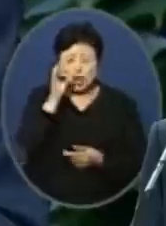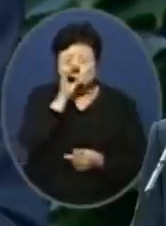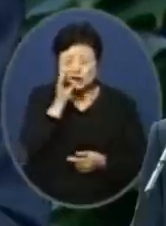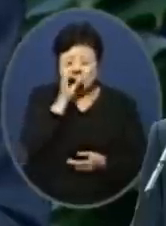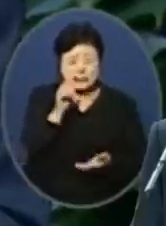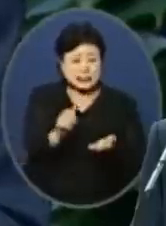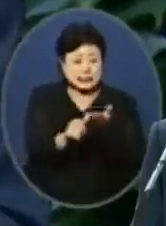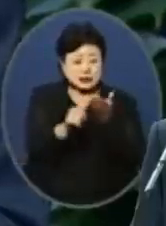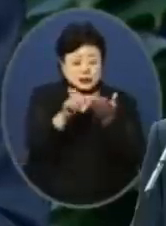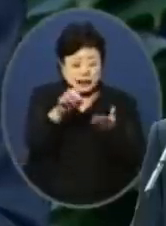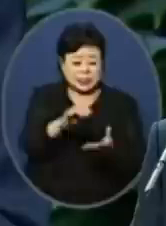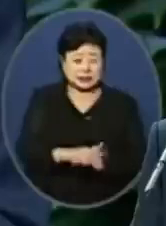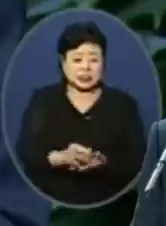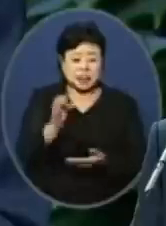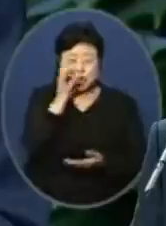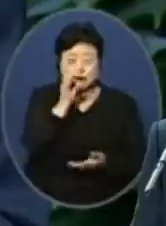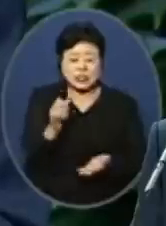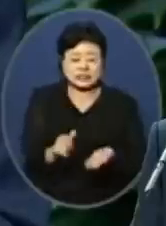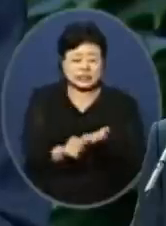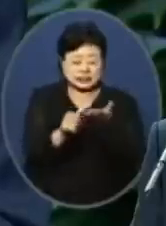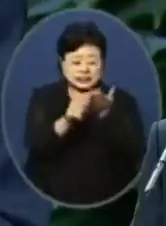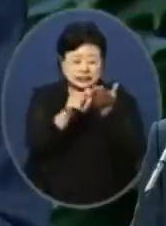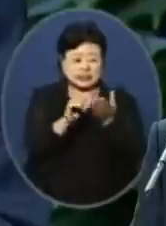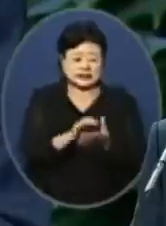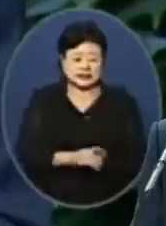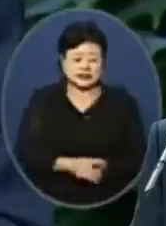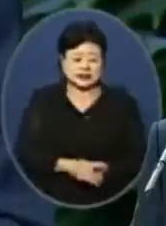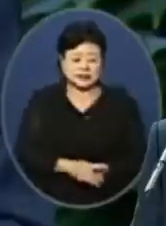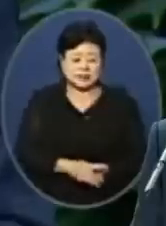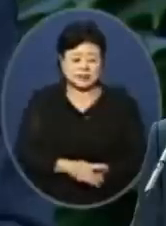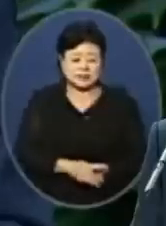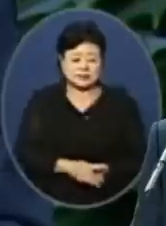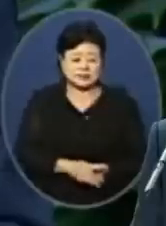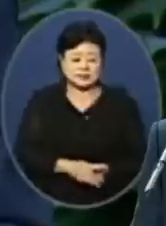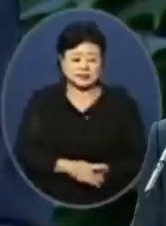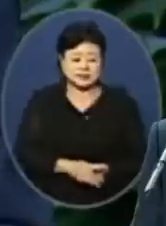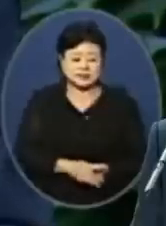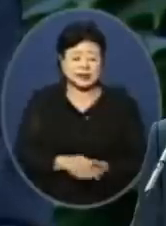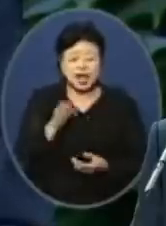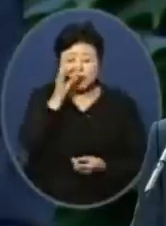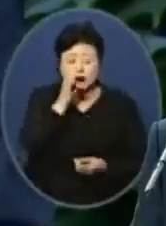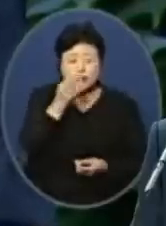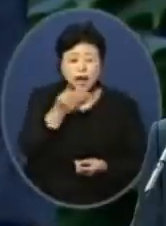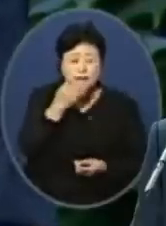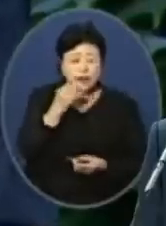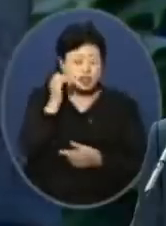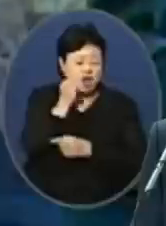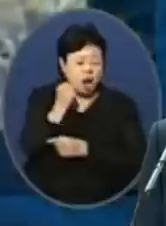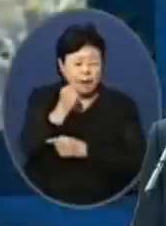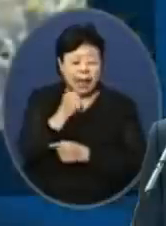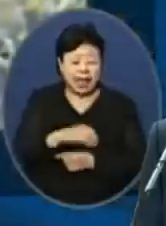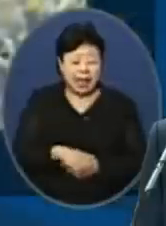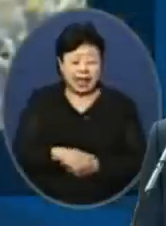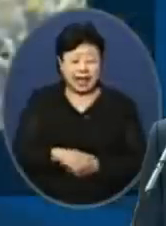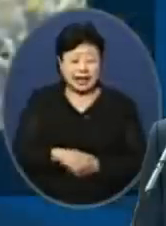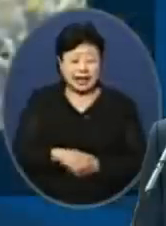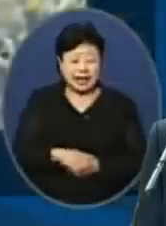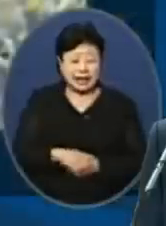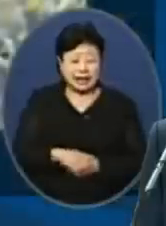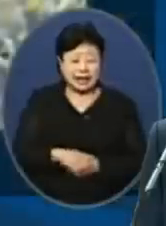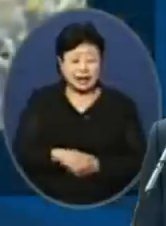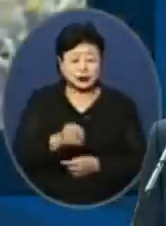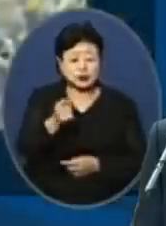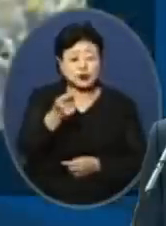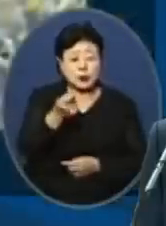가서 돼지 치는 일꾼이 되었는데 돼지가 먹는 주염 열매를